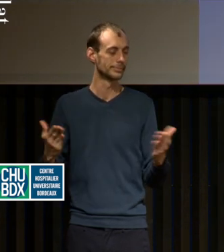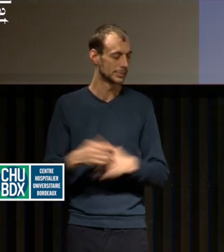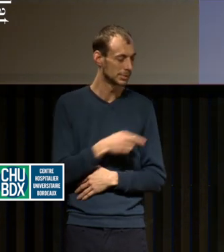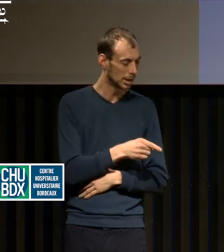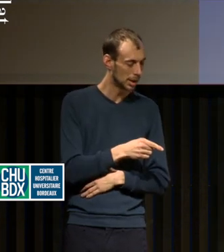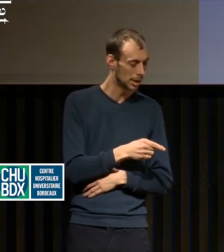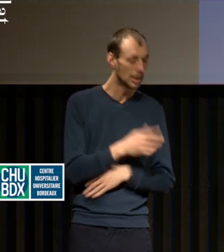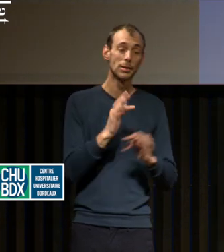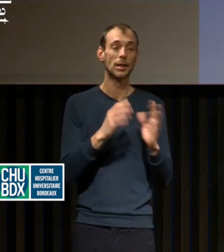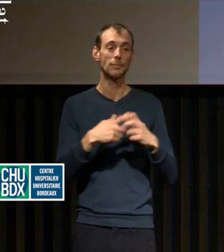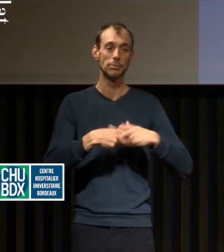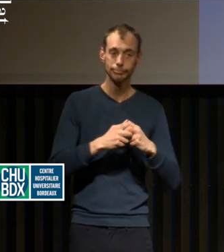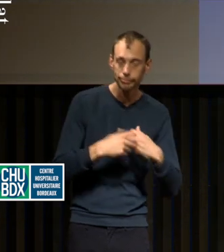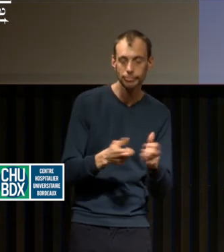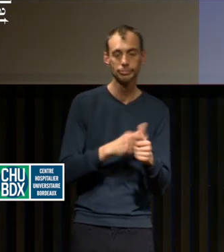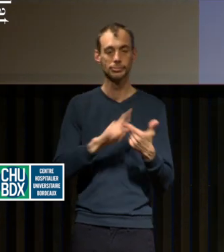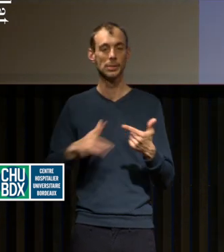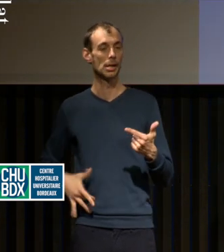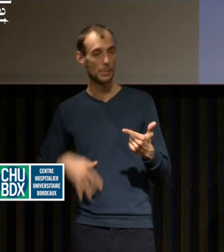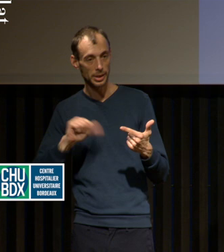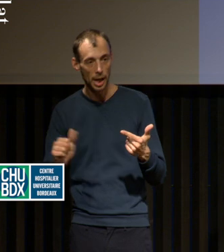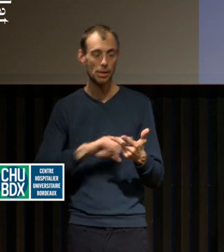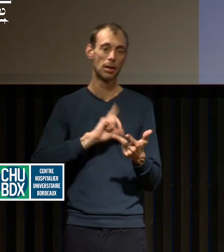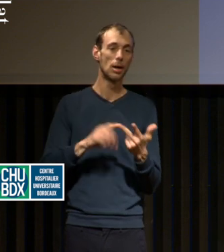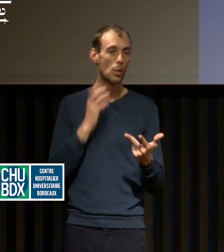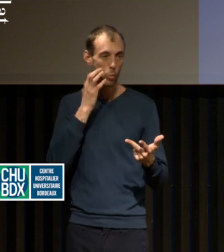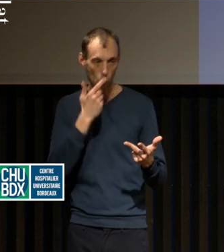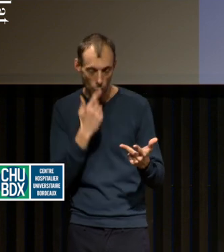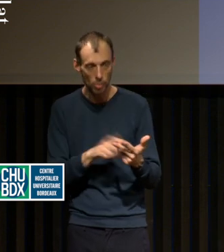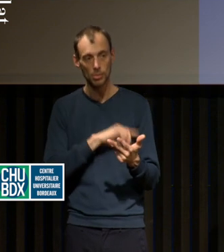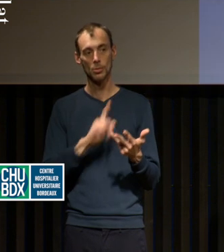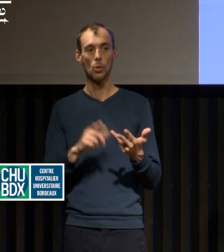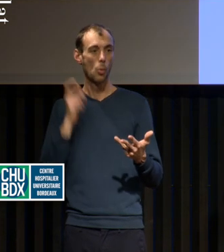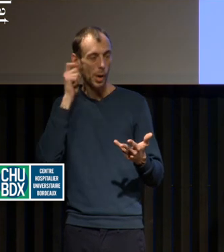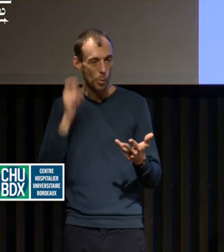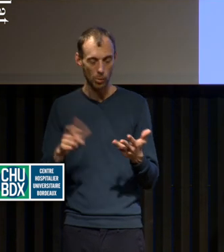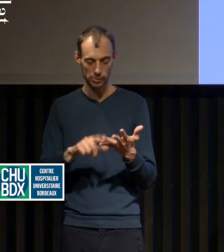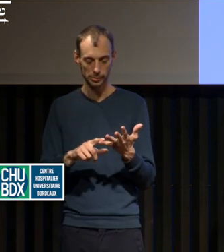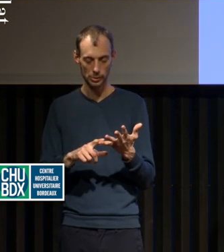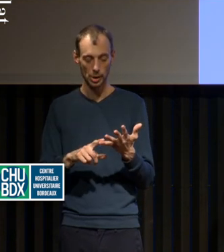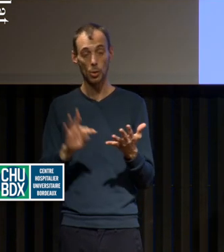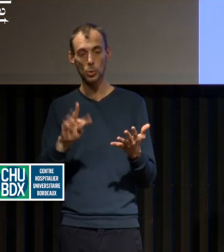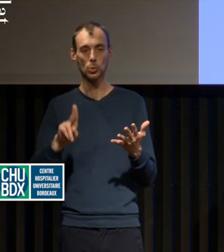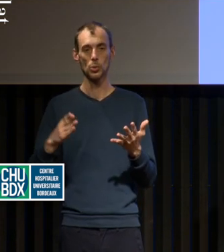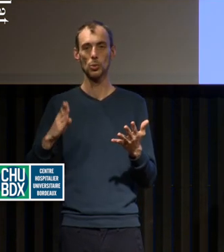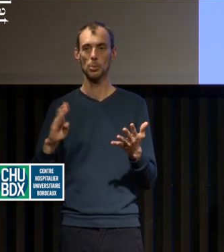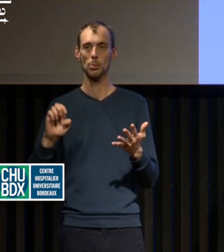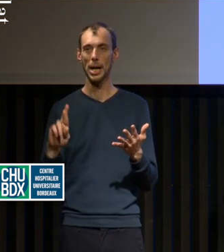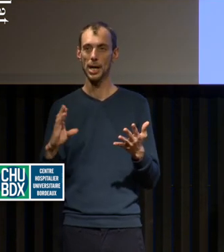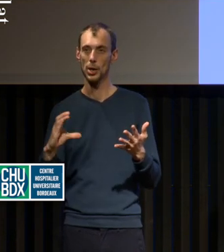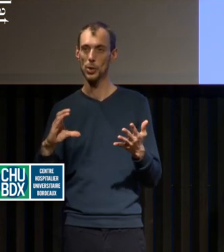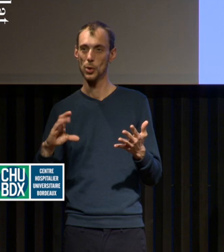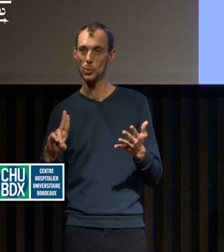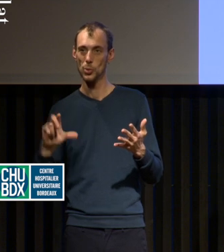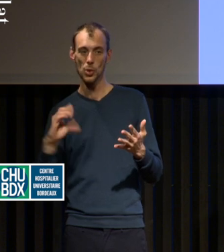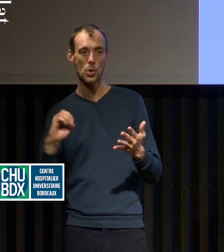le rhumatisme articulaire, l'hépatite A, la rougeole, les oreillons, la tuberculose. Vous voyez que c'est extraordinaire.